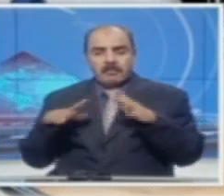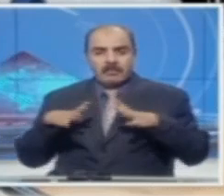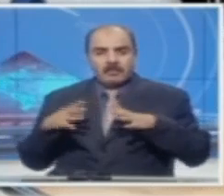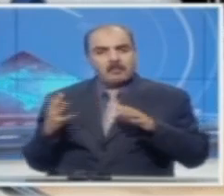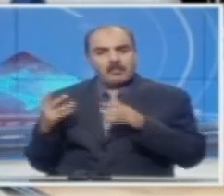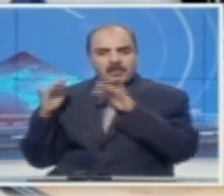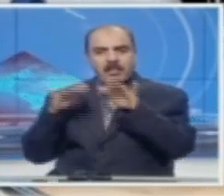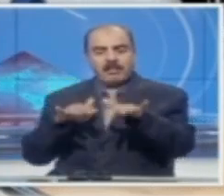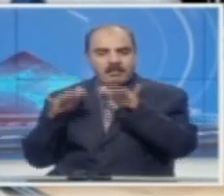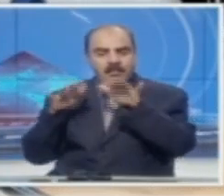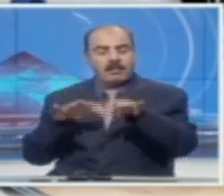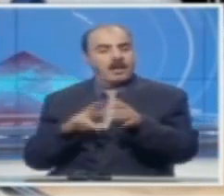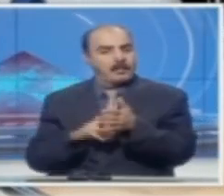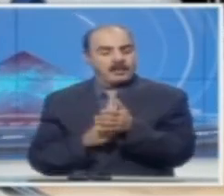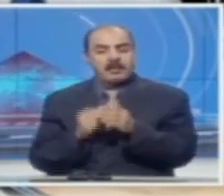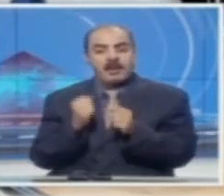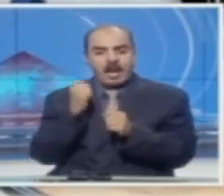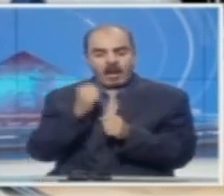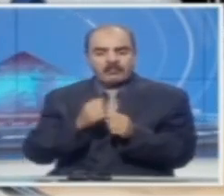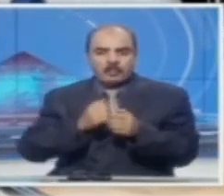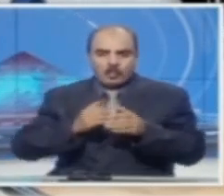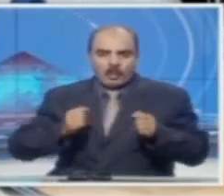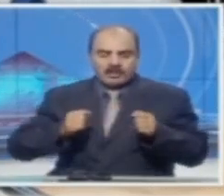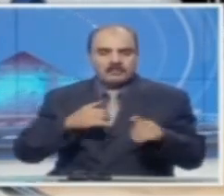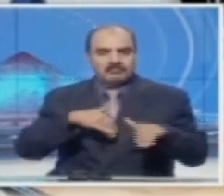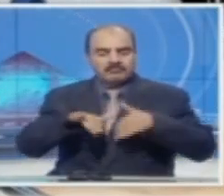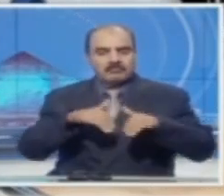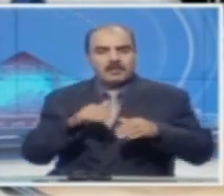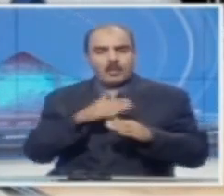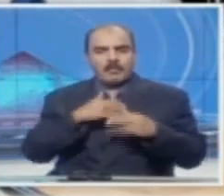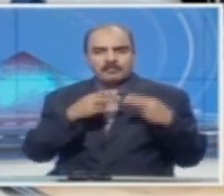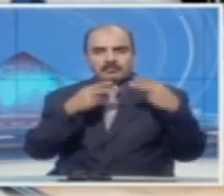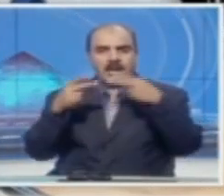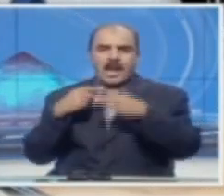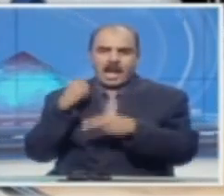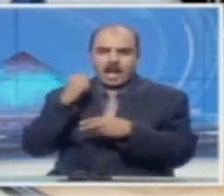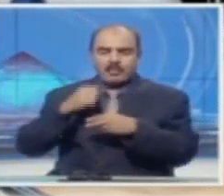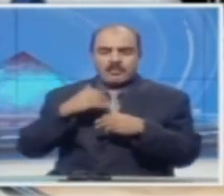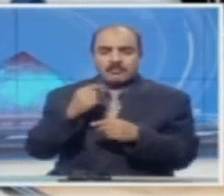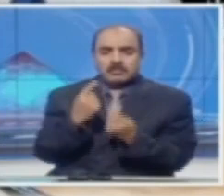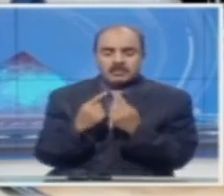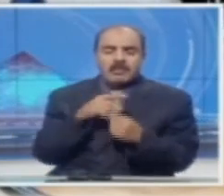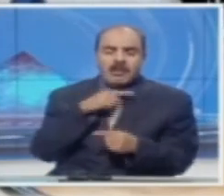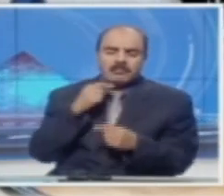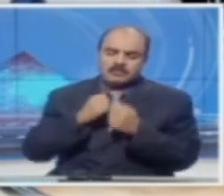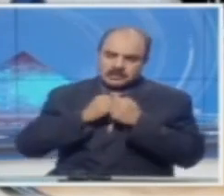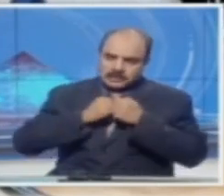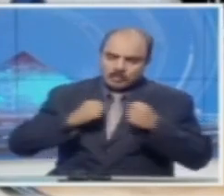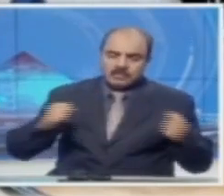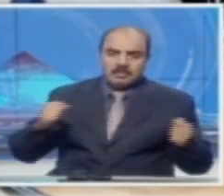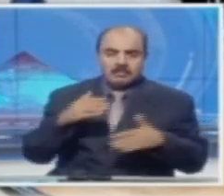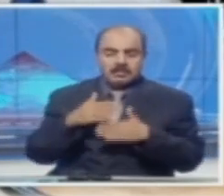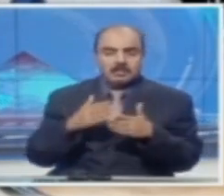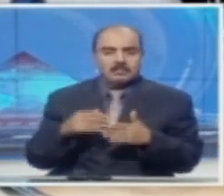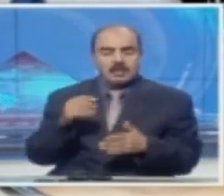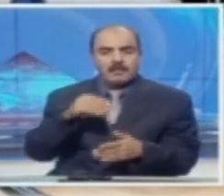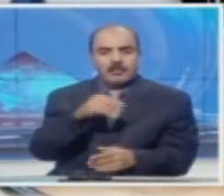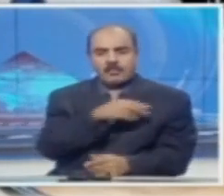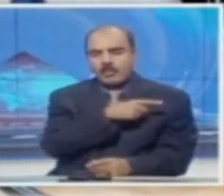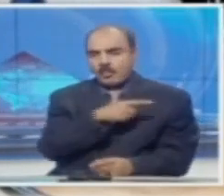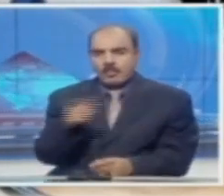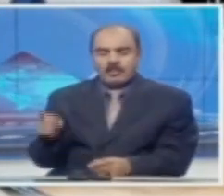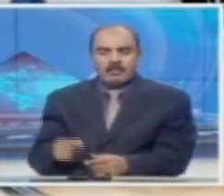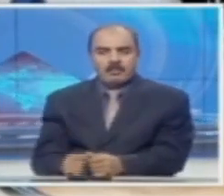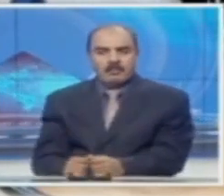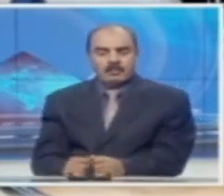متنوعة، وذلك اتساقا مع استراتيجية الدولة لزيادة نسبة الأراضي الزراعية والعمرانية من الرقعة